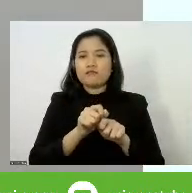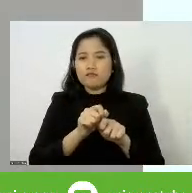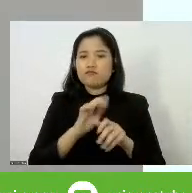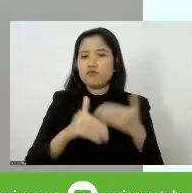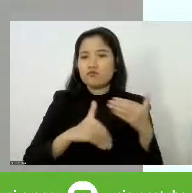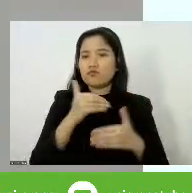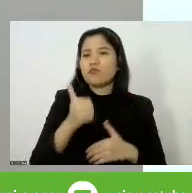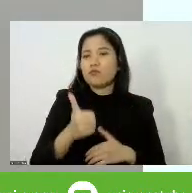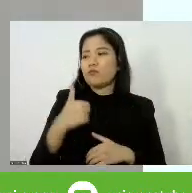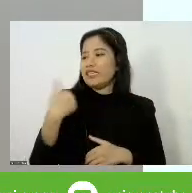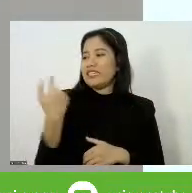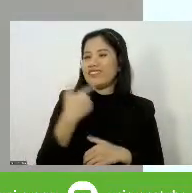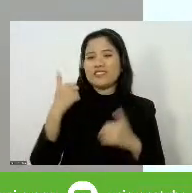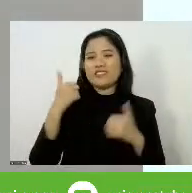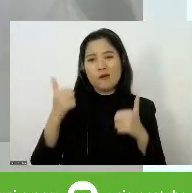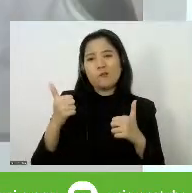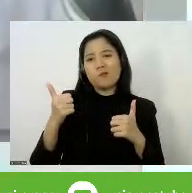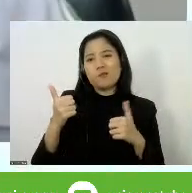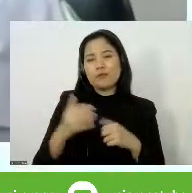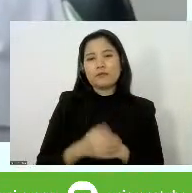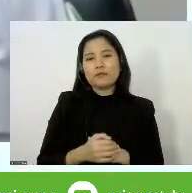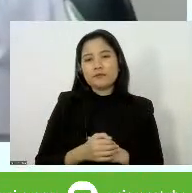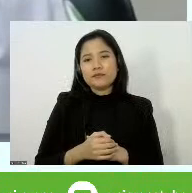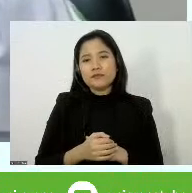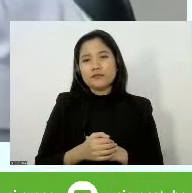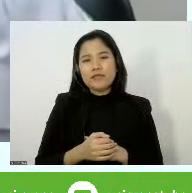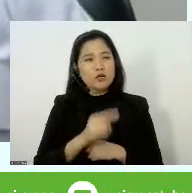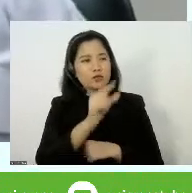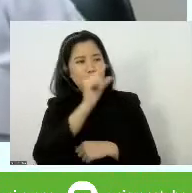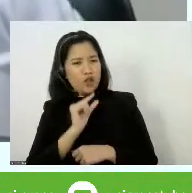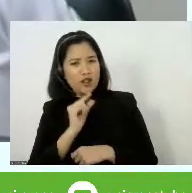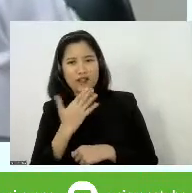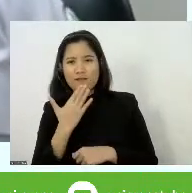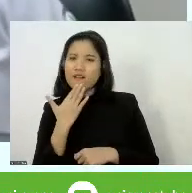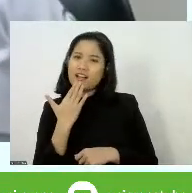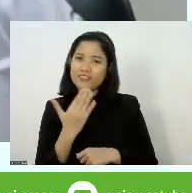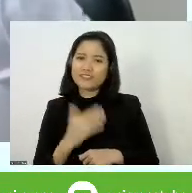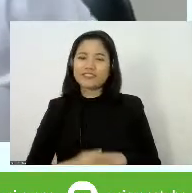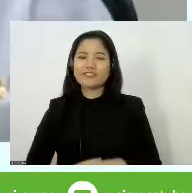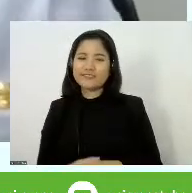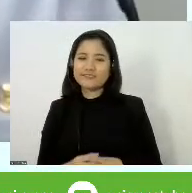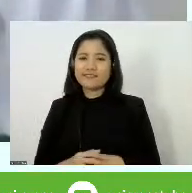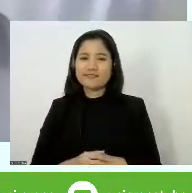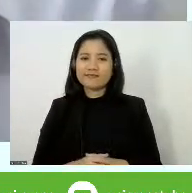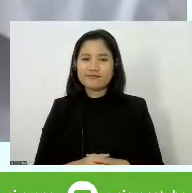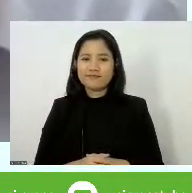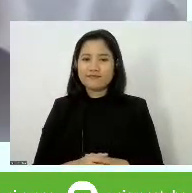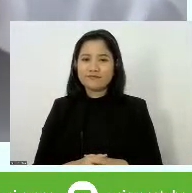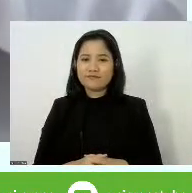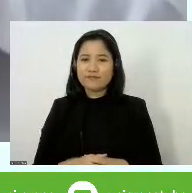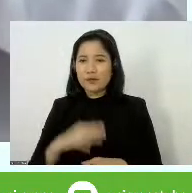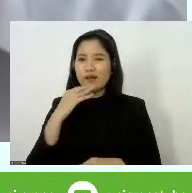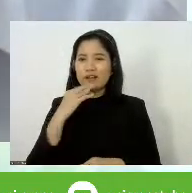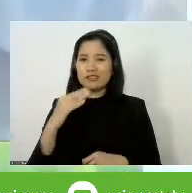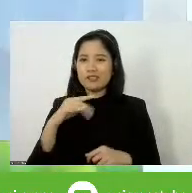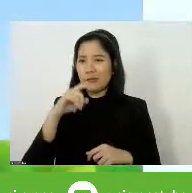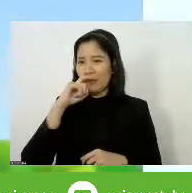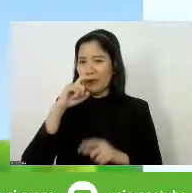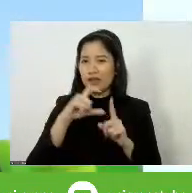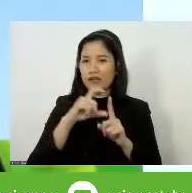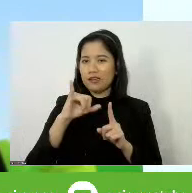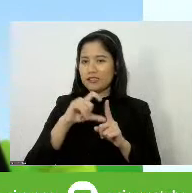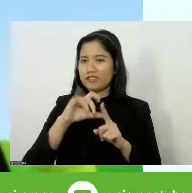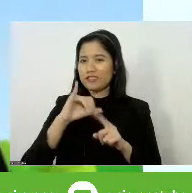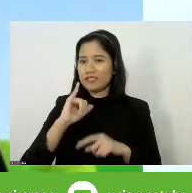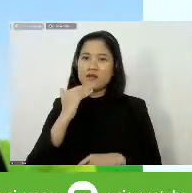Terima kasih atas apa usulannya untuk resep Joe kasih sudah mendengarkan aspirasi